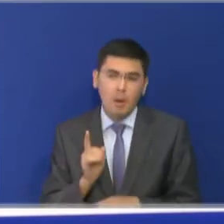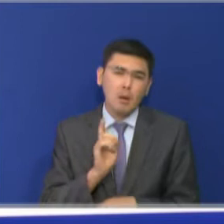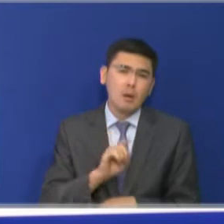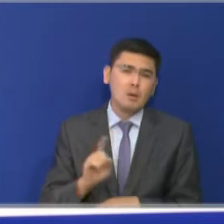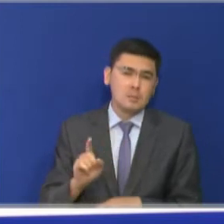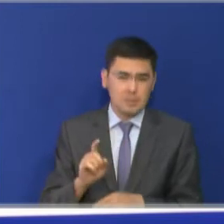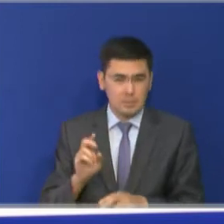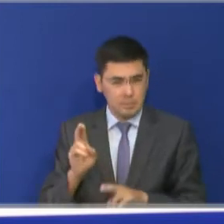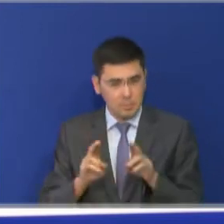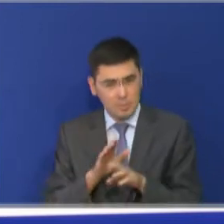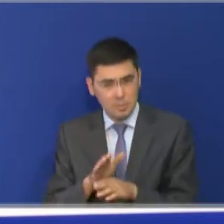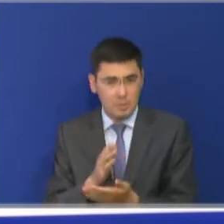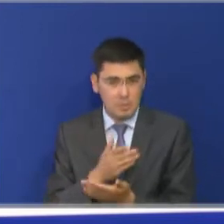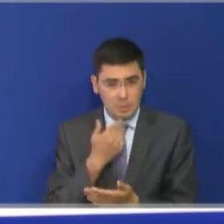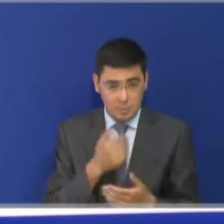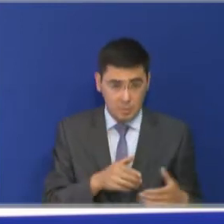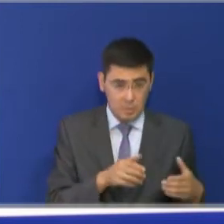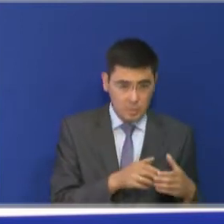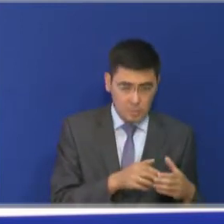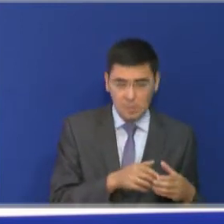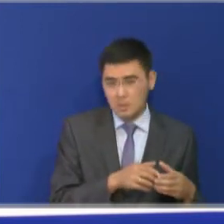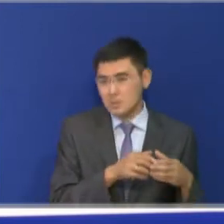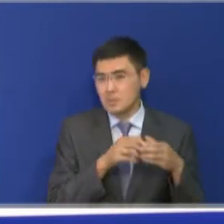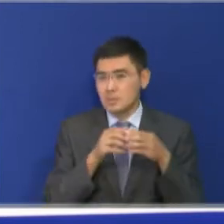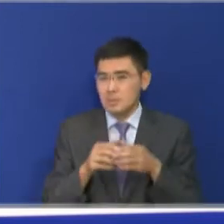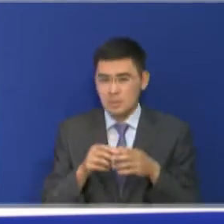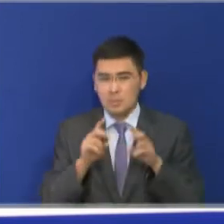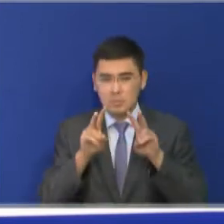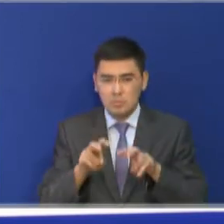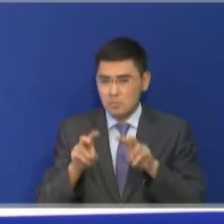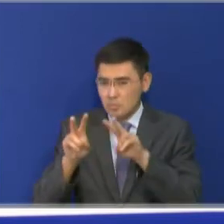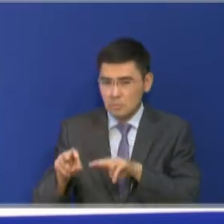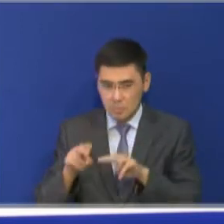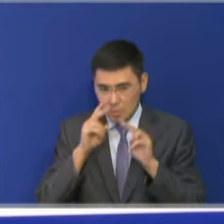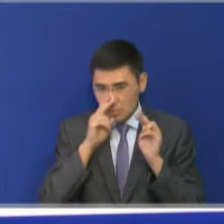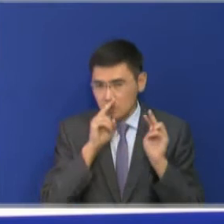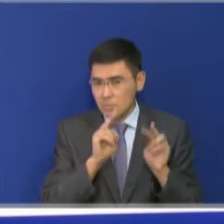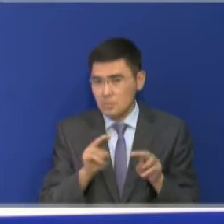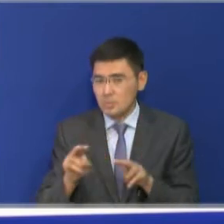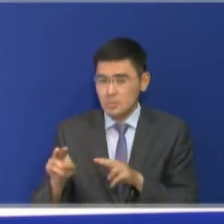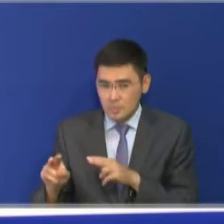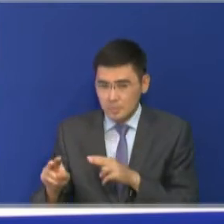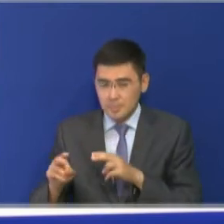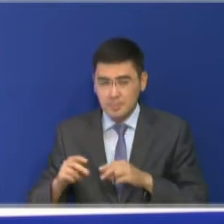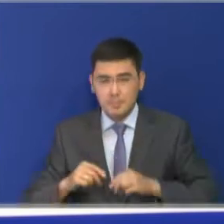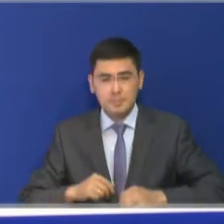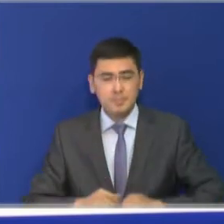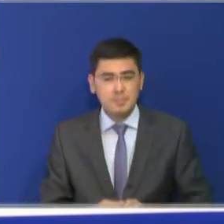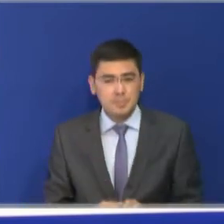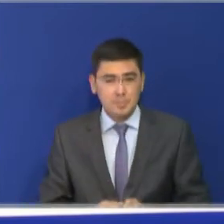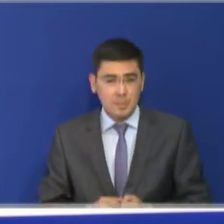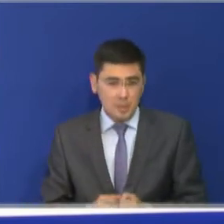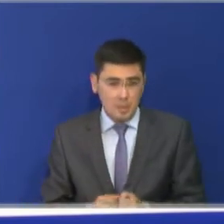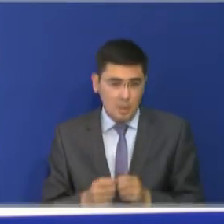талаптарының сақталуын тексеруде. Облыстық тауарлар мен қызметтердің сапасы мен қауіпсіздігін бақылау департаменті баспасөз қызметінің